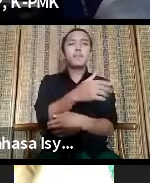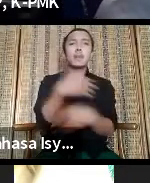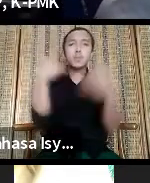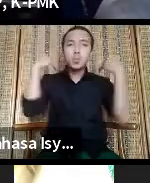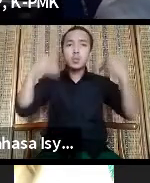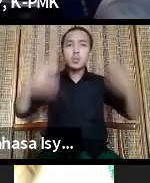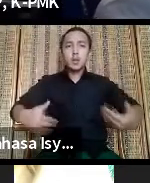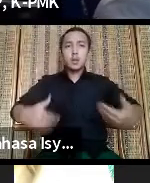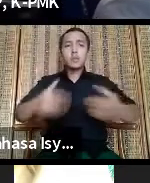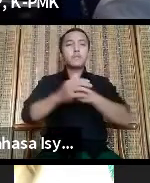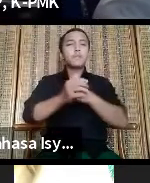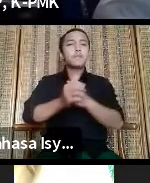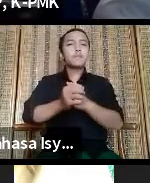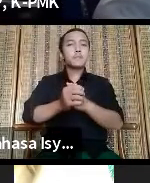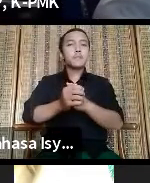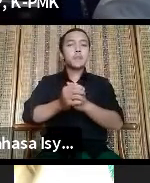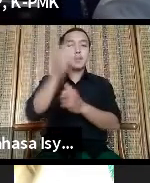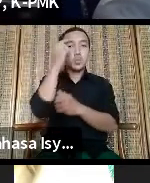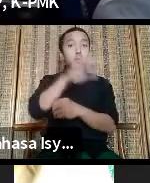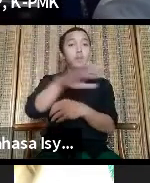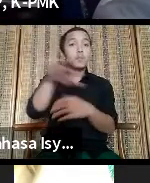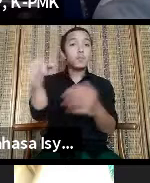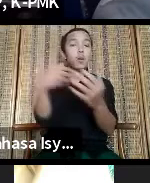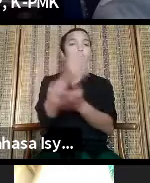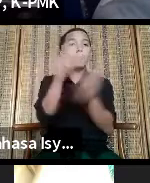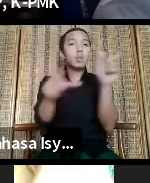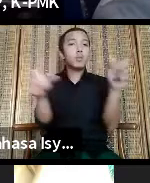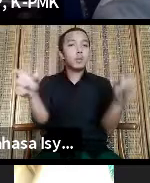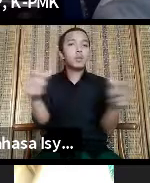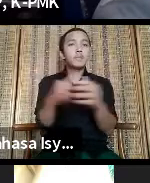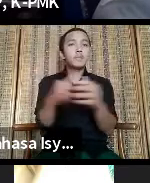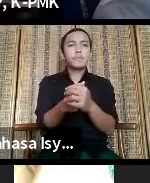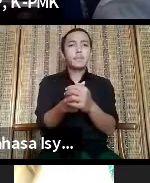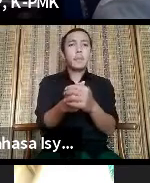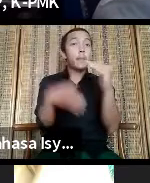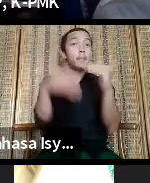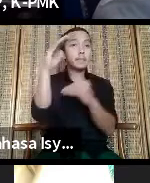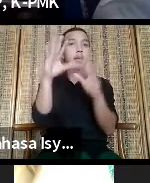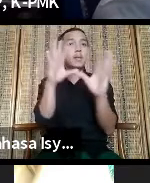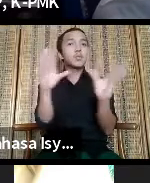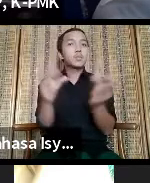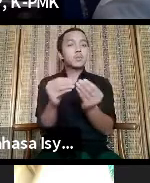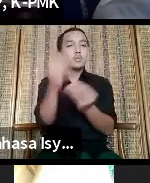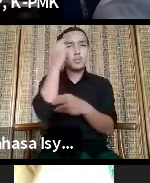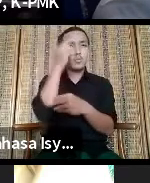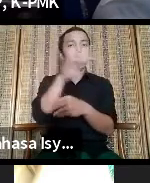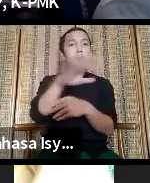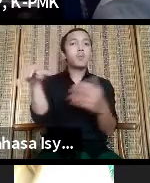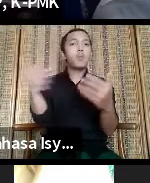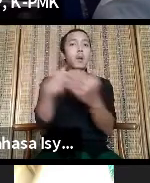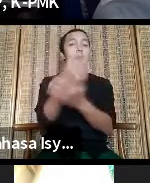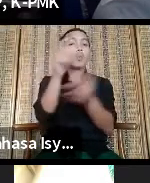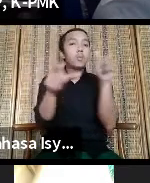memperhatikan dignity bagi semua orang, dan tentu saja yang lebih inklusif bagi semua orang. Kami juga mengucapkan terima